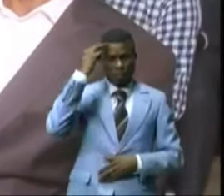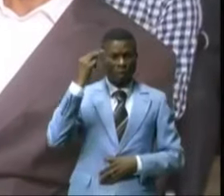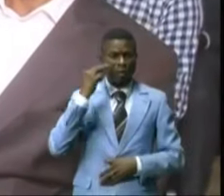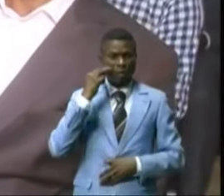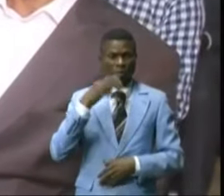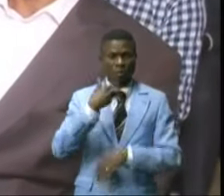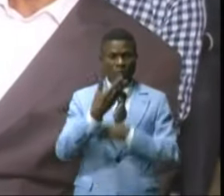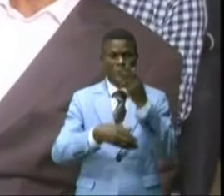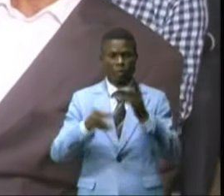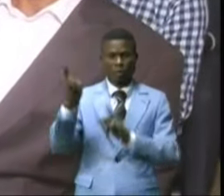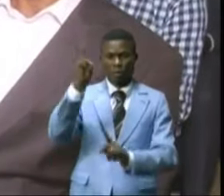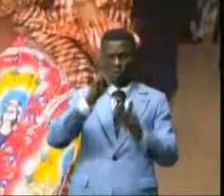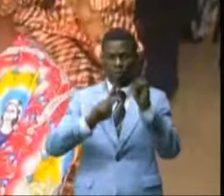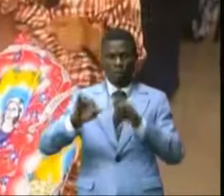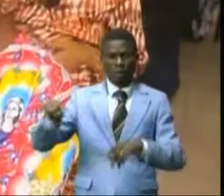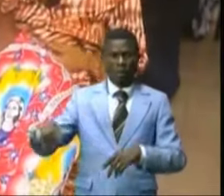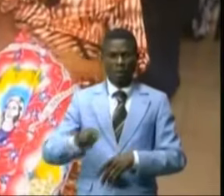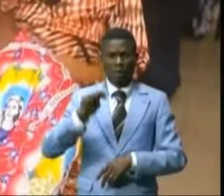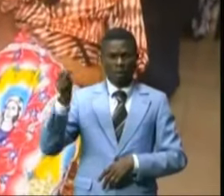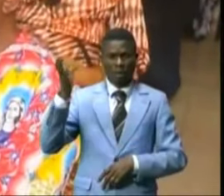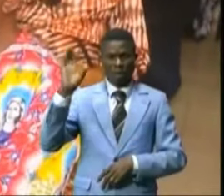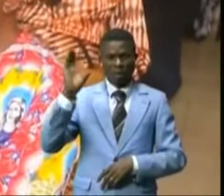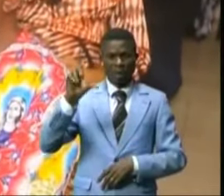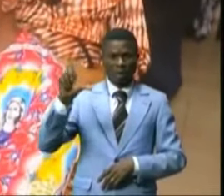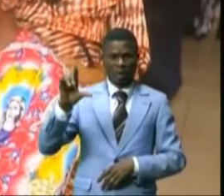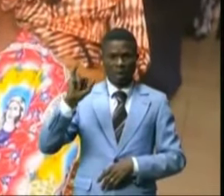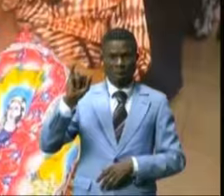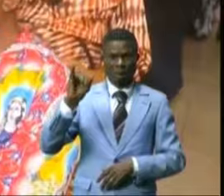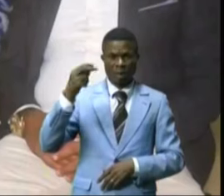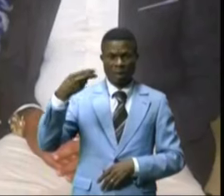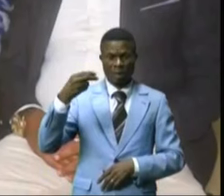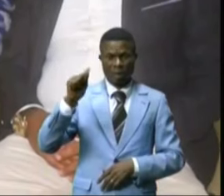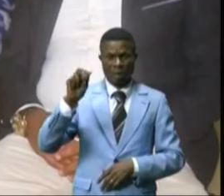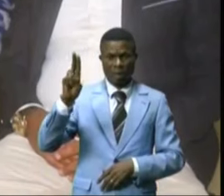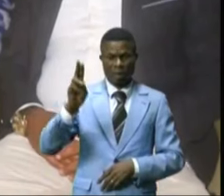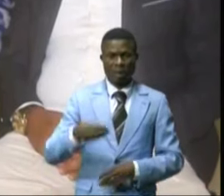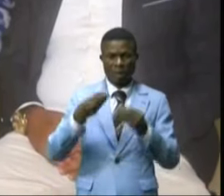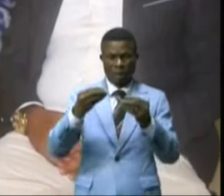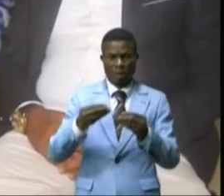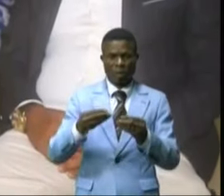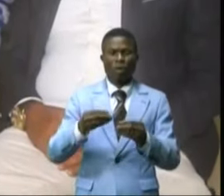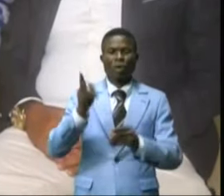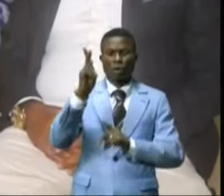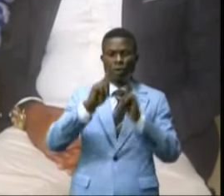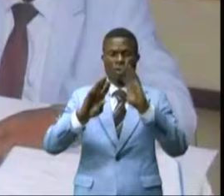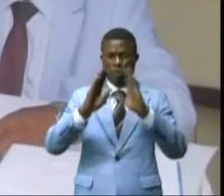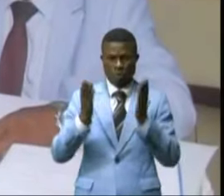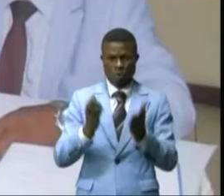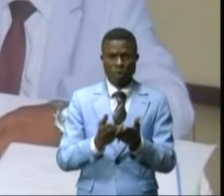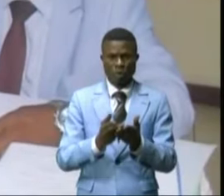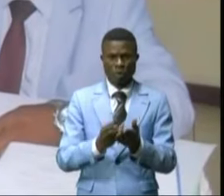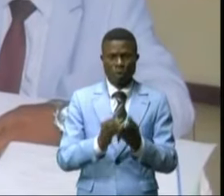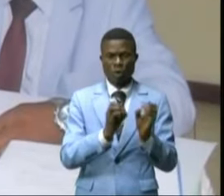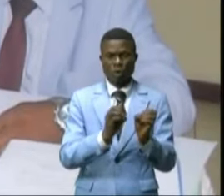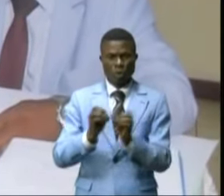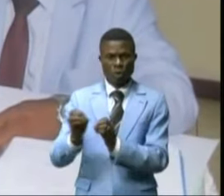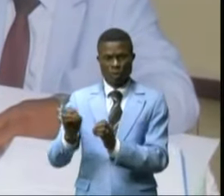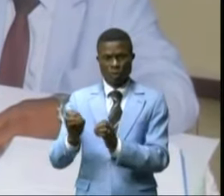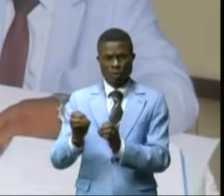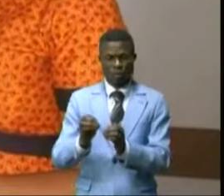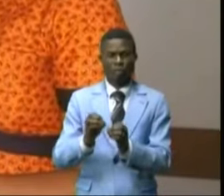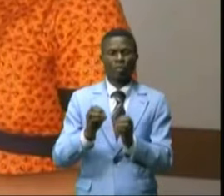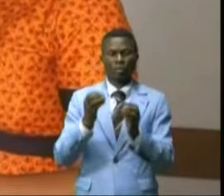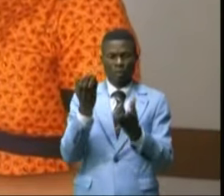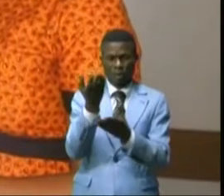de la fonction publique, Jean-Pierre Liao, a doté chaque service public d'un cadre et structure organique assorti des